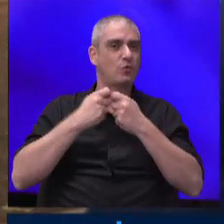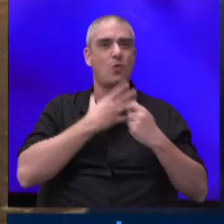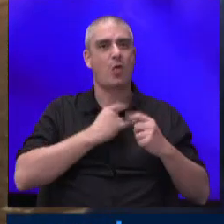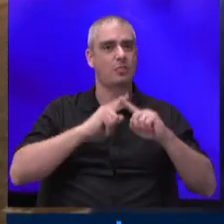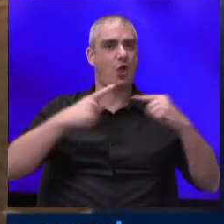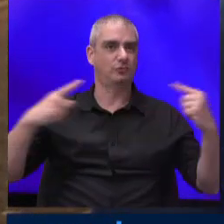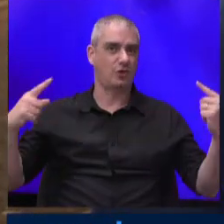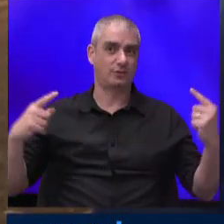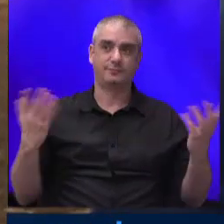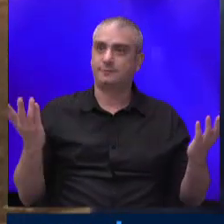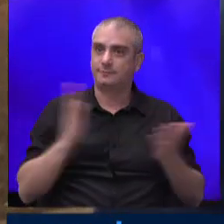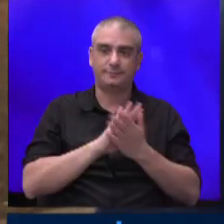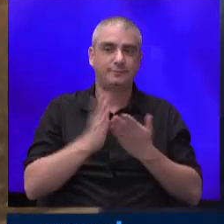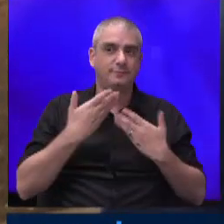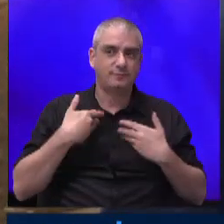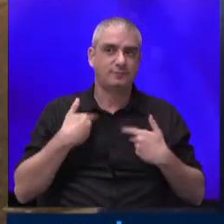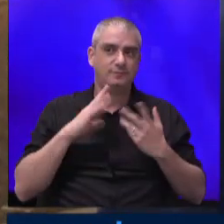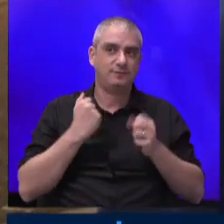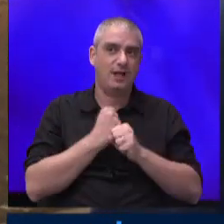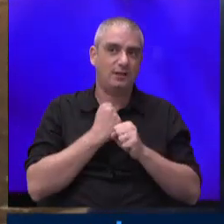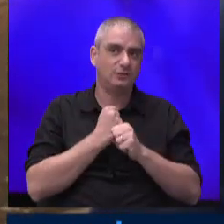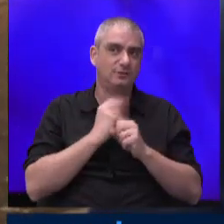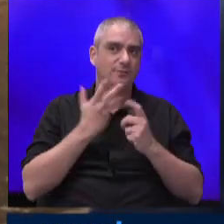לנו לעשות את מה שלימדתם אותנו